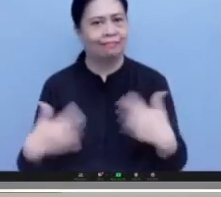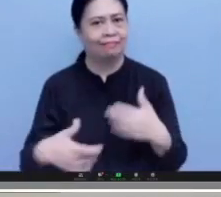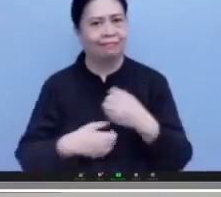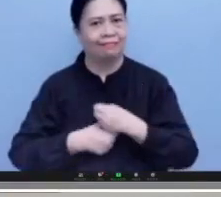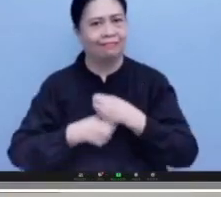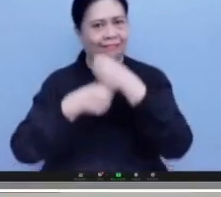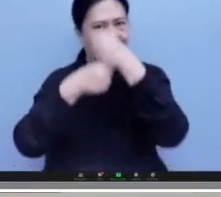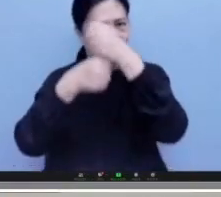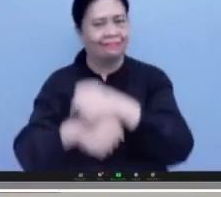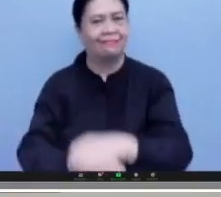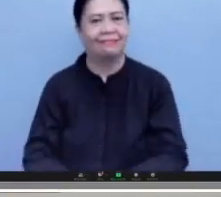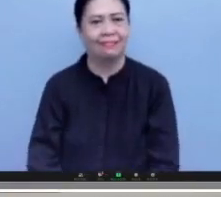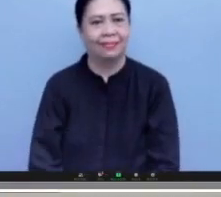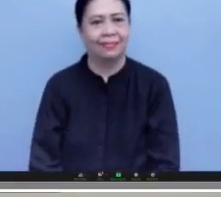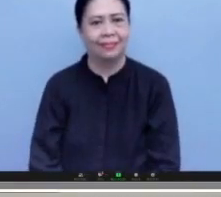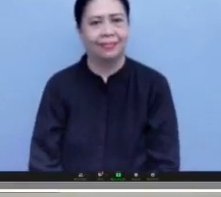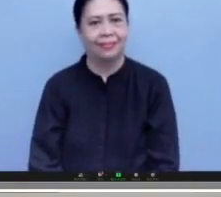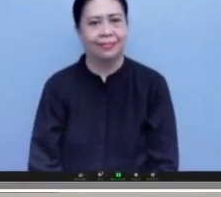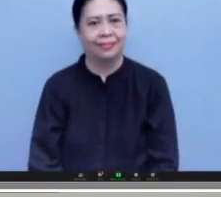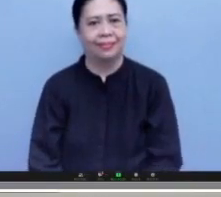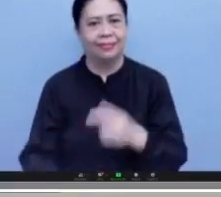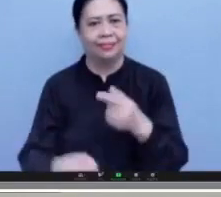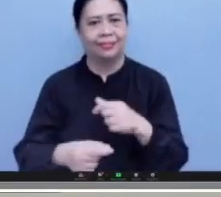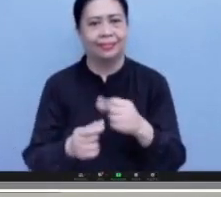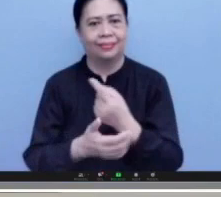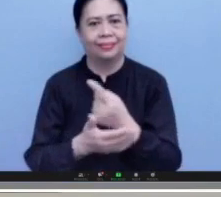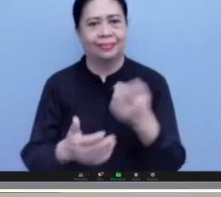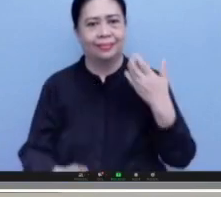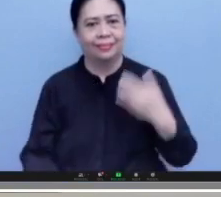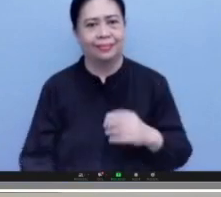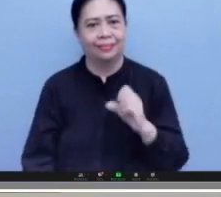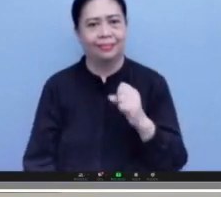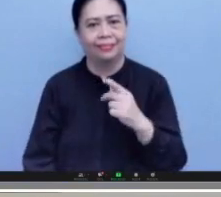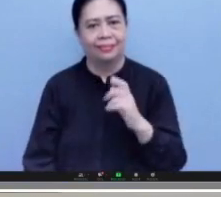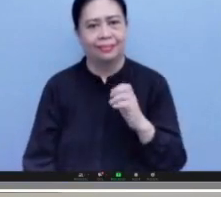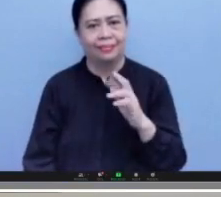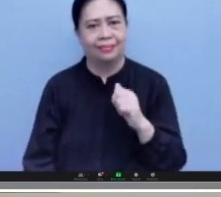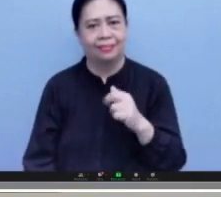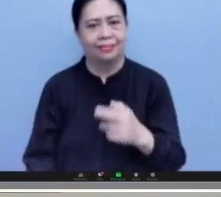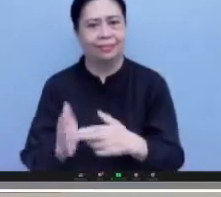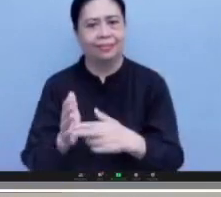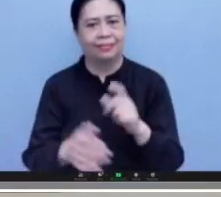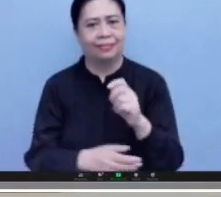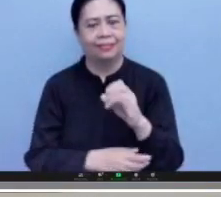5! Mga sama, konnichiwa. Toei Kabushiki Kansha no Shirakura to moushimasu.